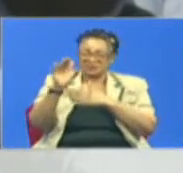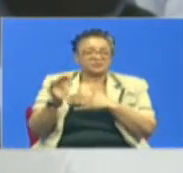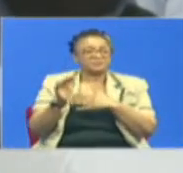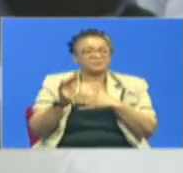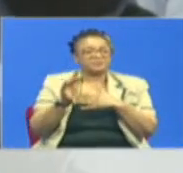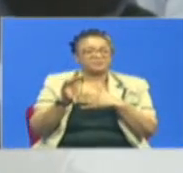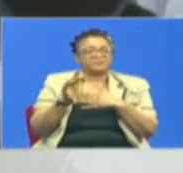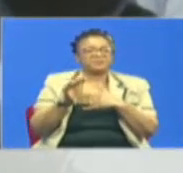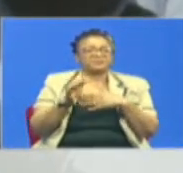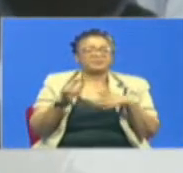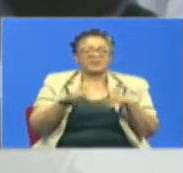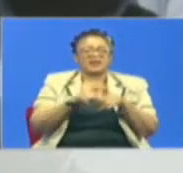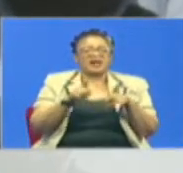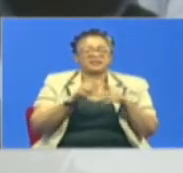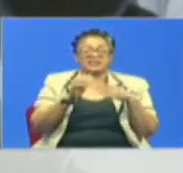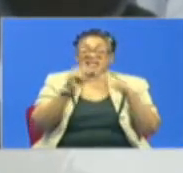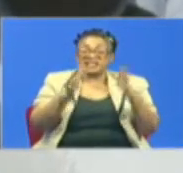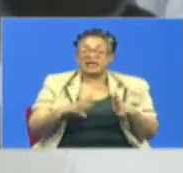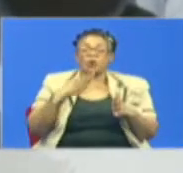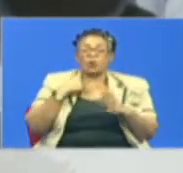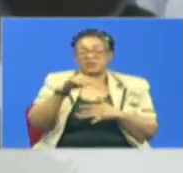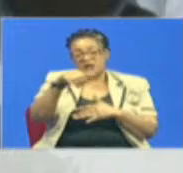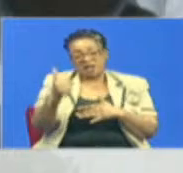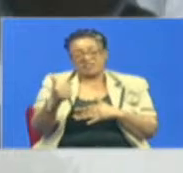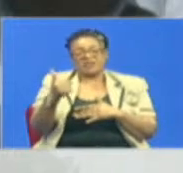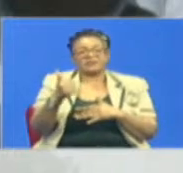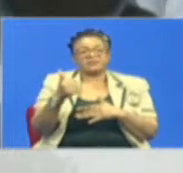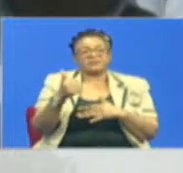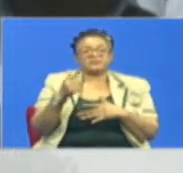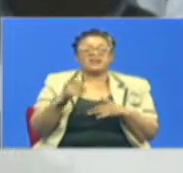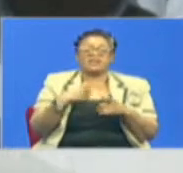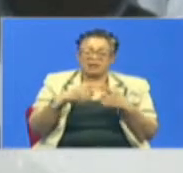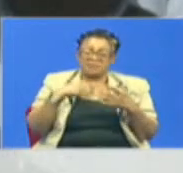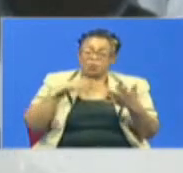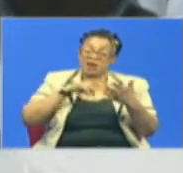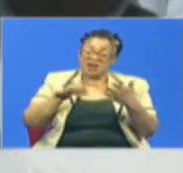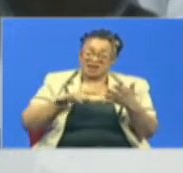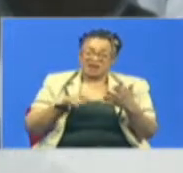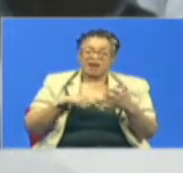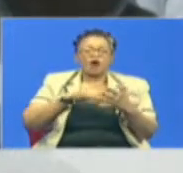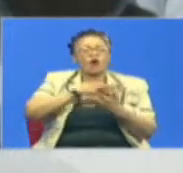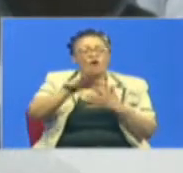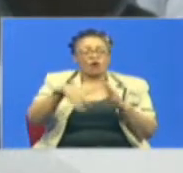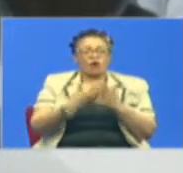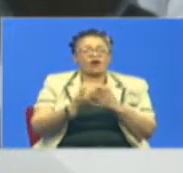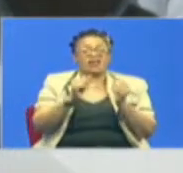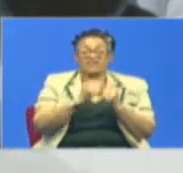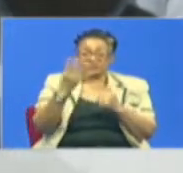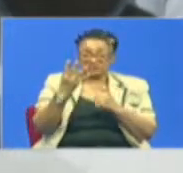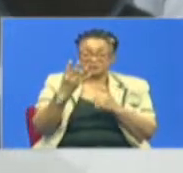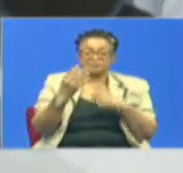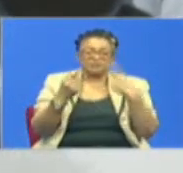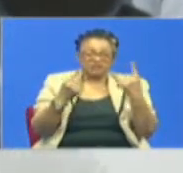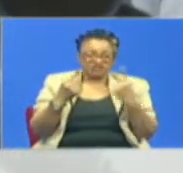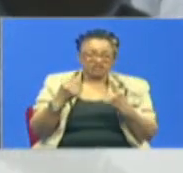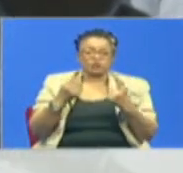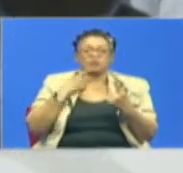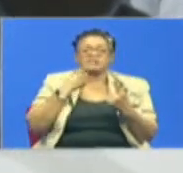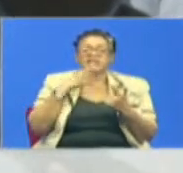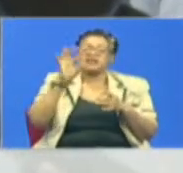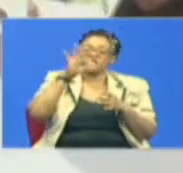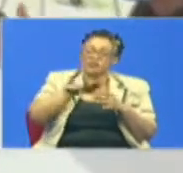kama kiongozi mmoja anataka kiongozi mwingine, nitasoma jina ya wote wanne 14 na kila mmoja ataweza kusema anamchagua